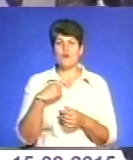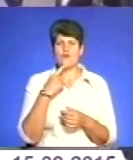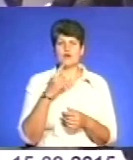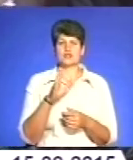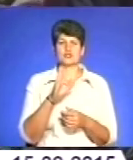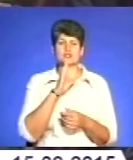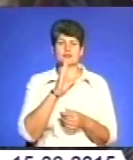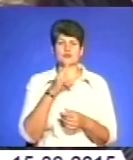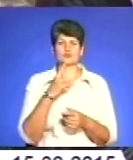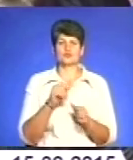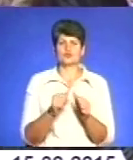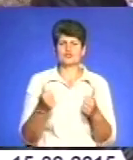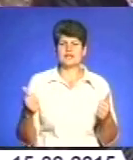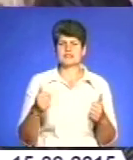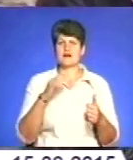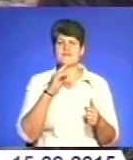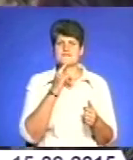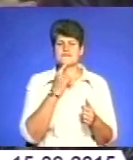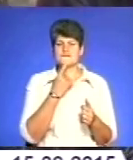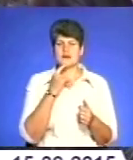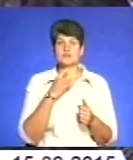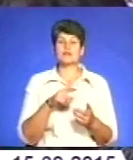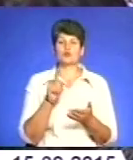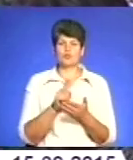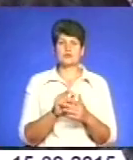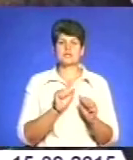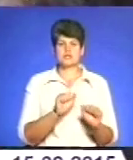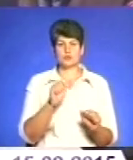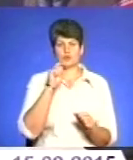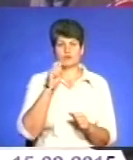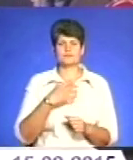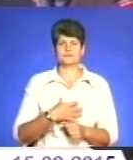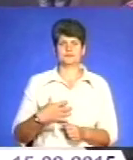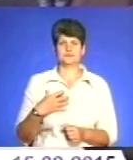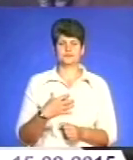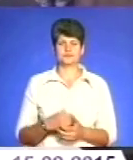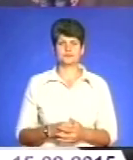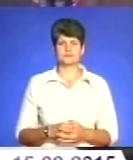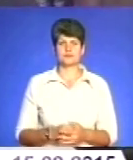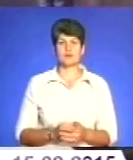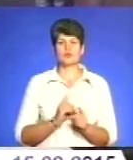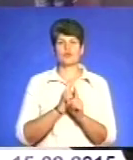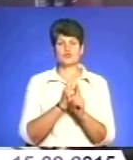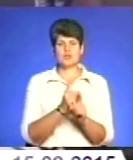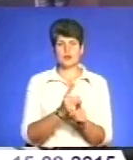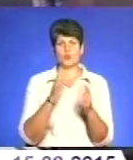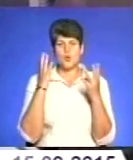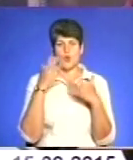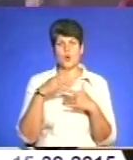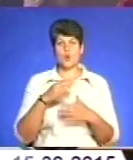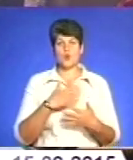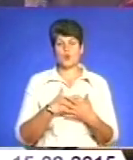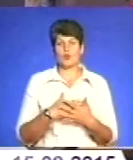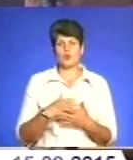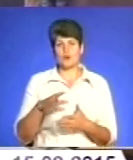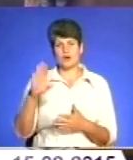дуже важко, але розуміє, що обов'язок захищати Україну понад усе. Бажаю свого коханого Євгена, чекаю